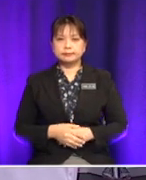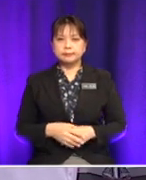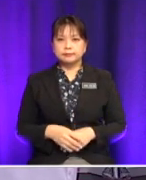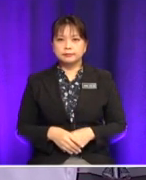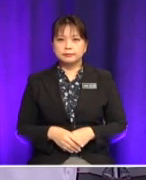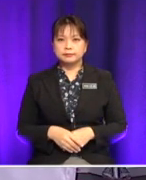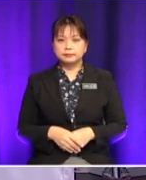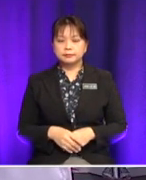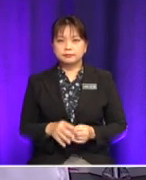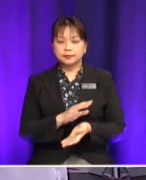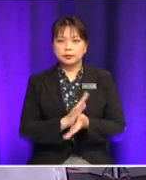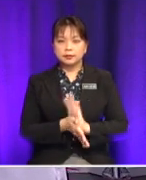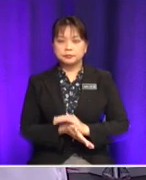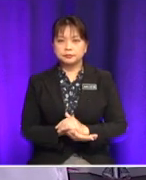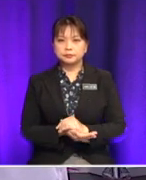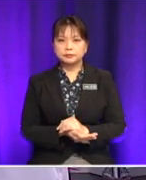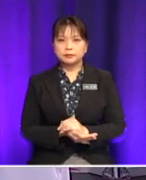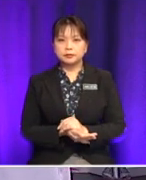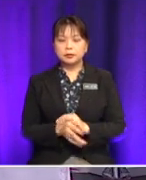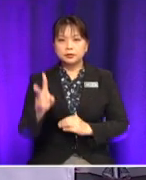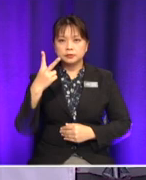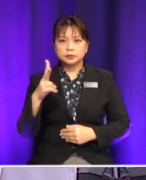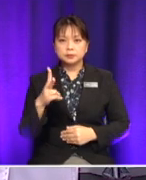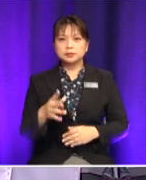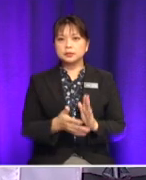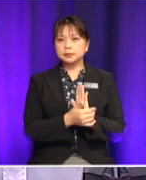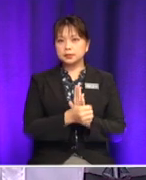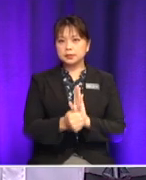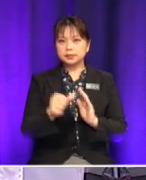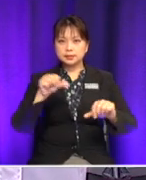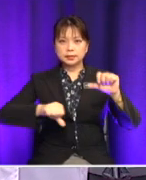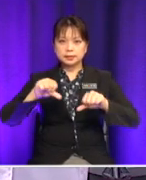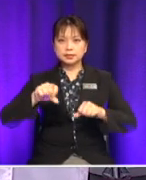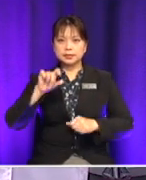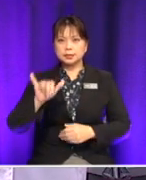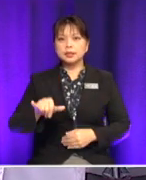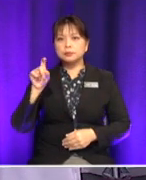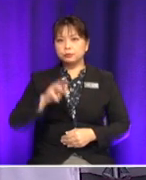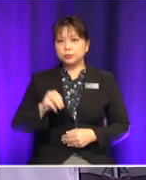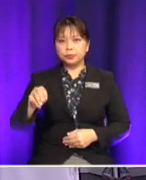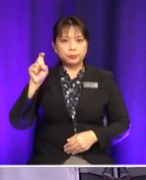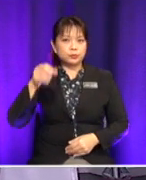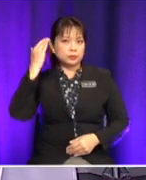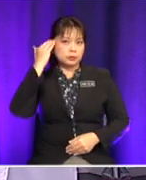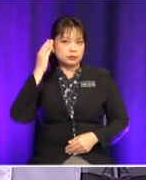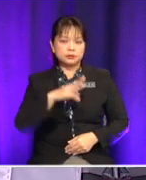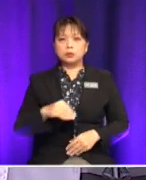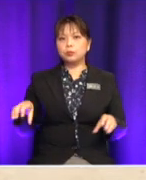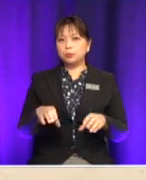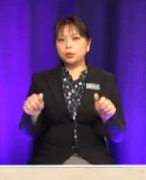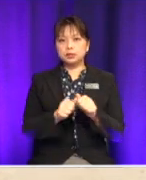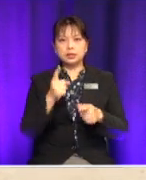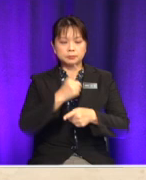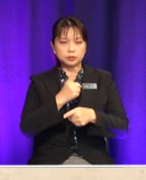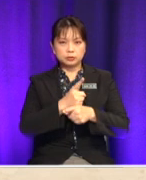jadi yang 12 kemahiran proses sains yang murid-murid perlu tahu perlu buat dengan Betul lah memerhati